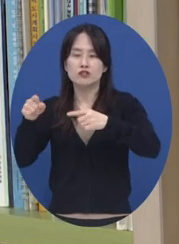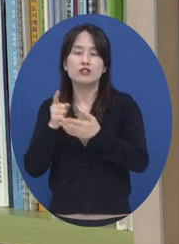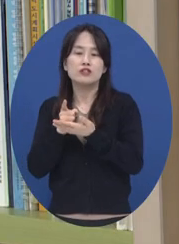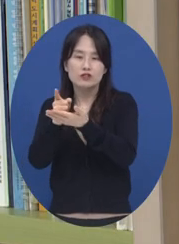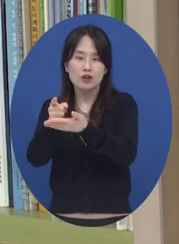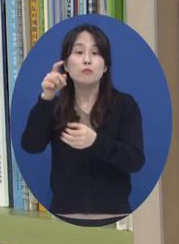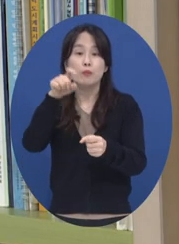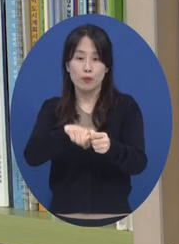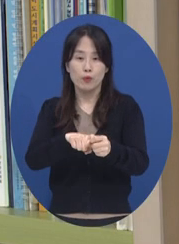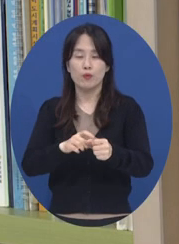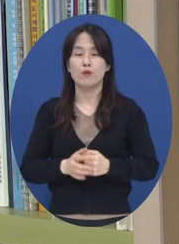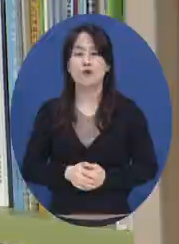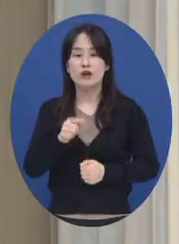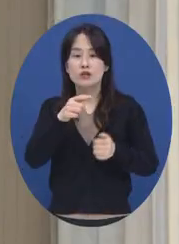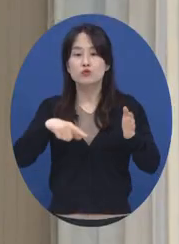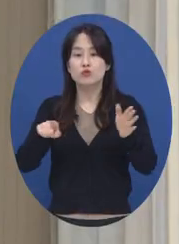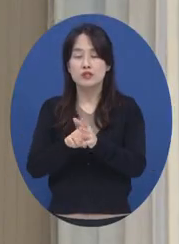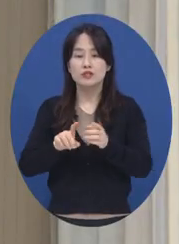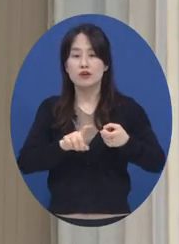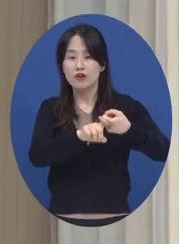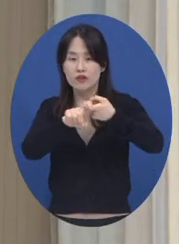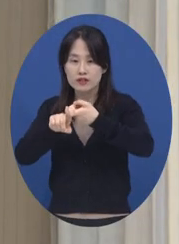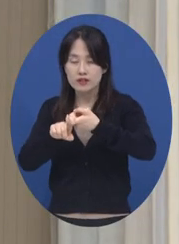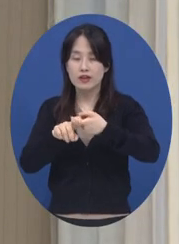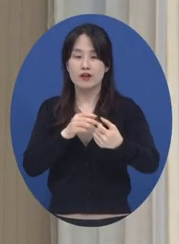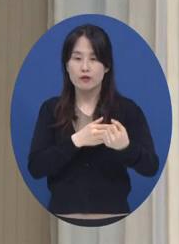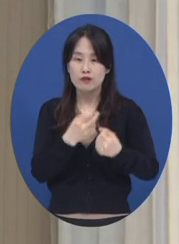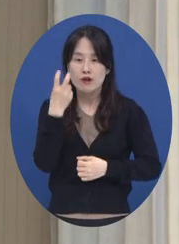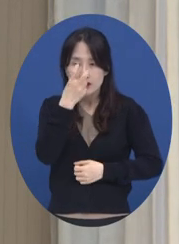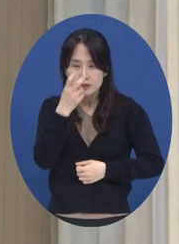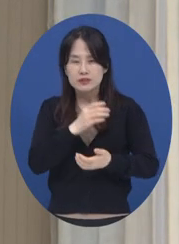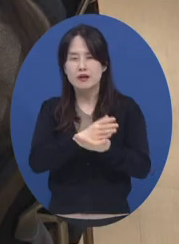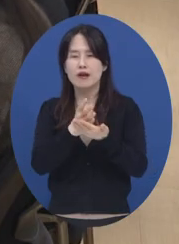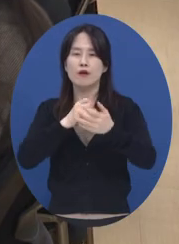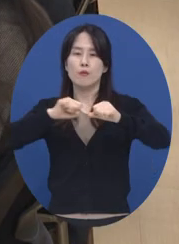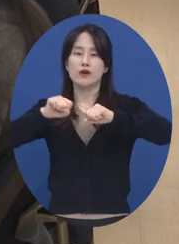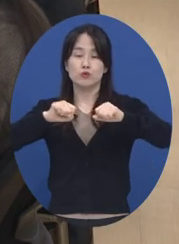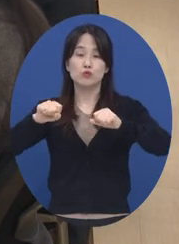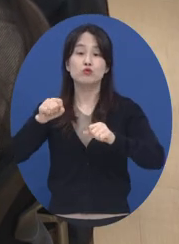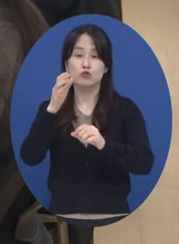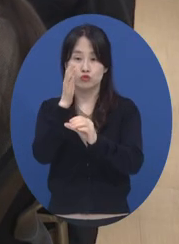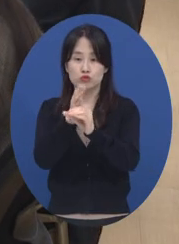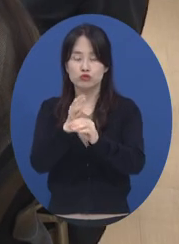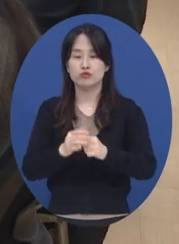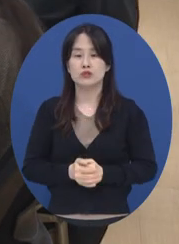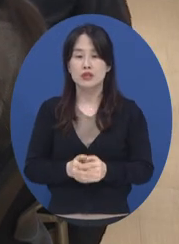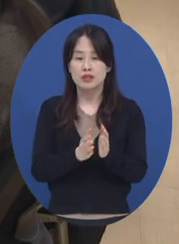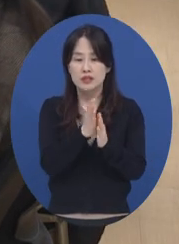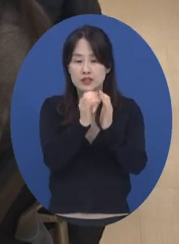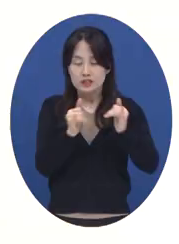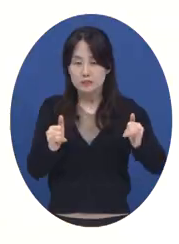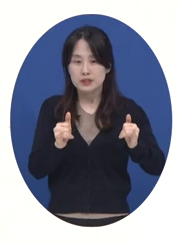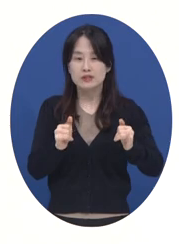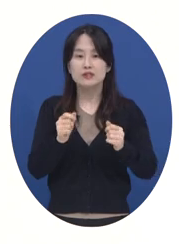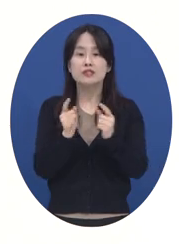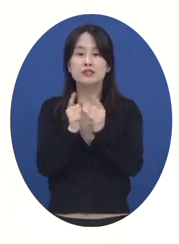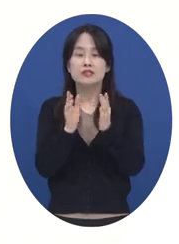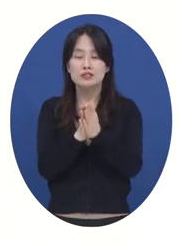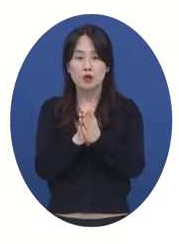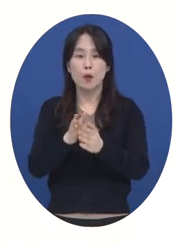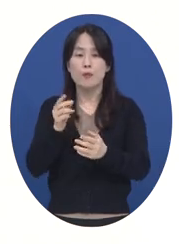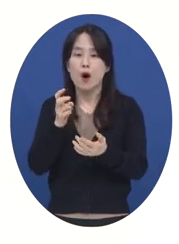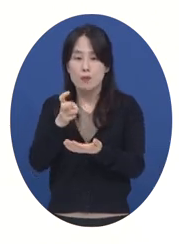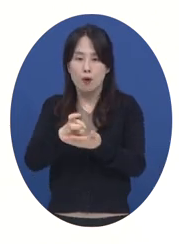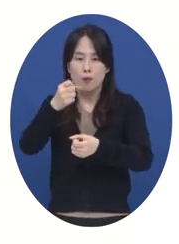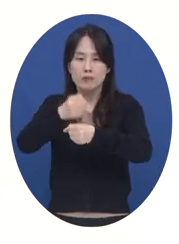목표입니다 일을 해 교육부터 연대 활동 과 권력 감시 등 다양한 활동을 펴고 있는 때 실제 주민자치회 활동할 수